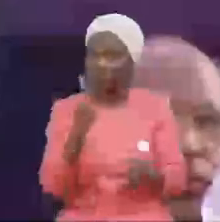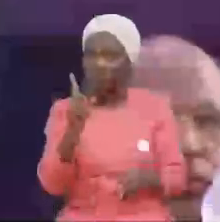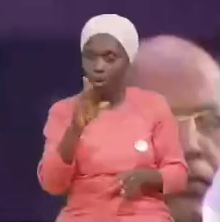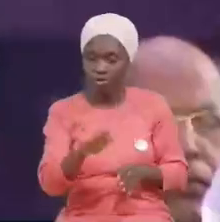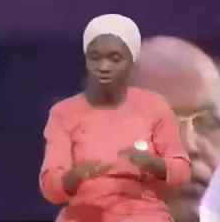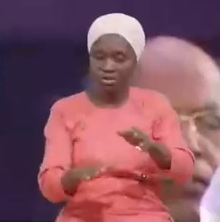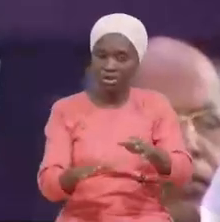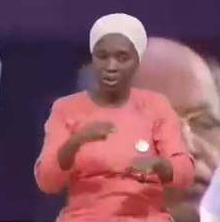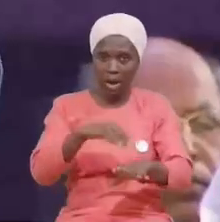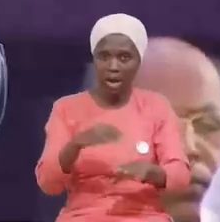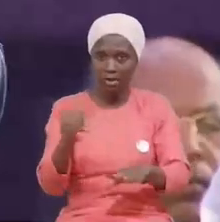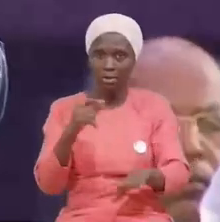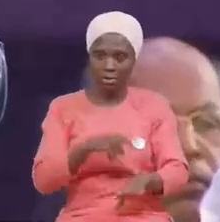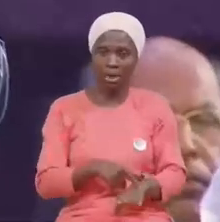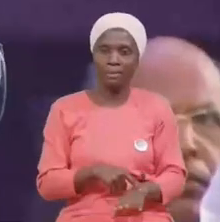par moment.